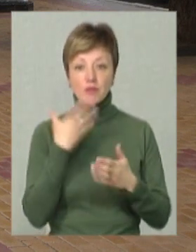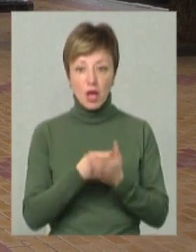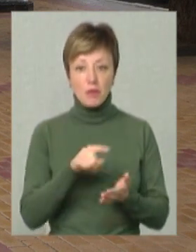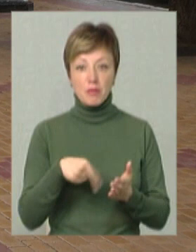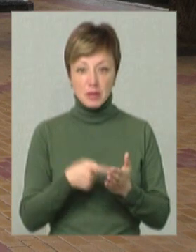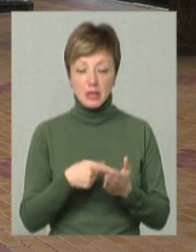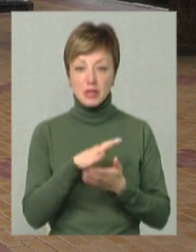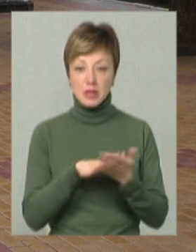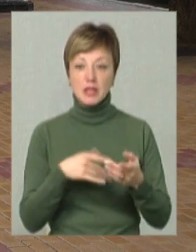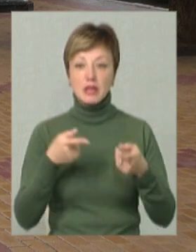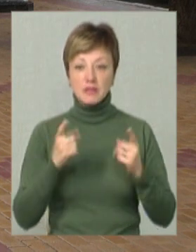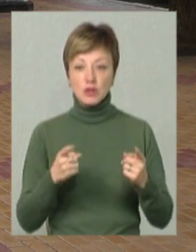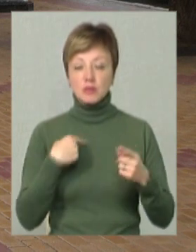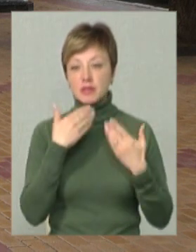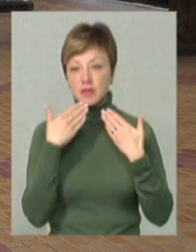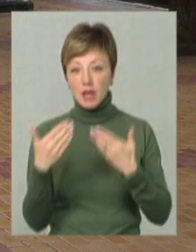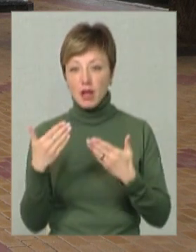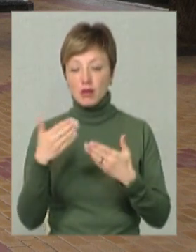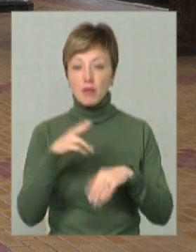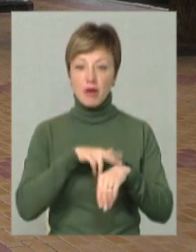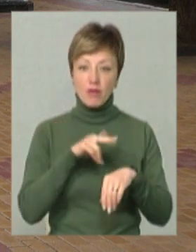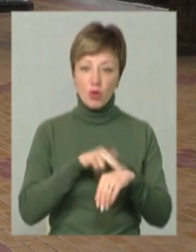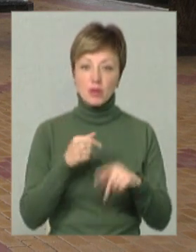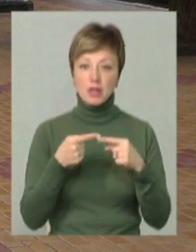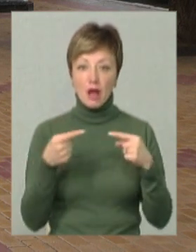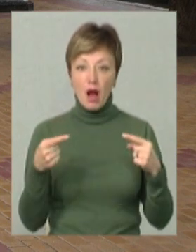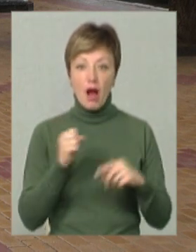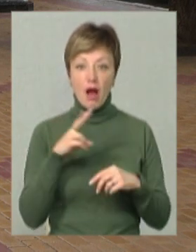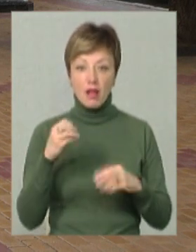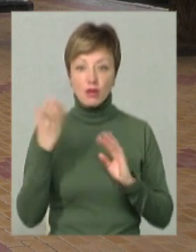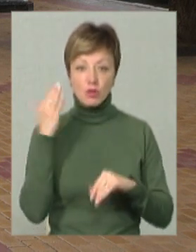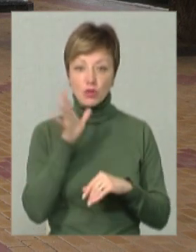місті і так далі, то, звісно, б там зверталася до правоохоронців і так далі. Але